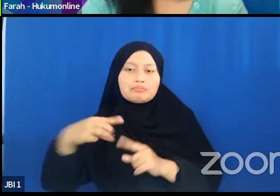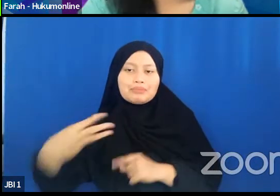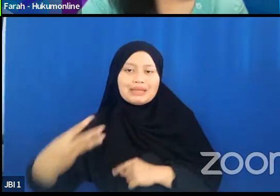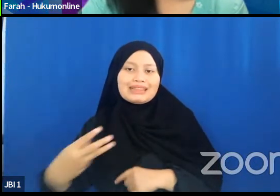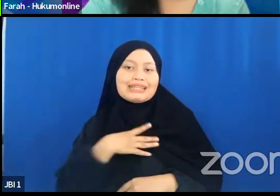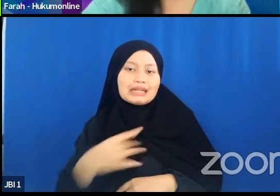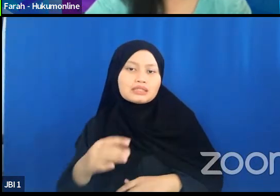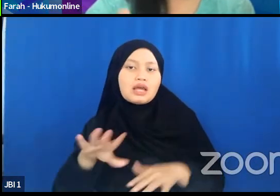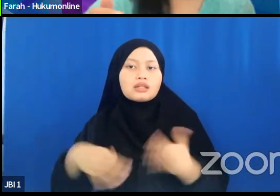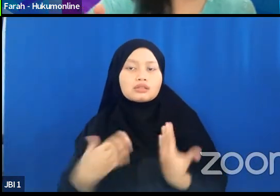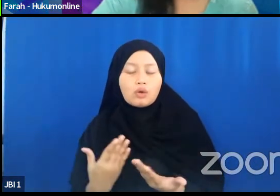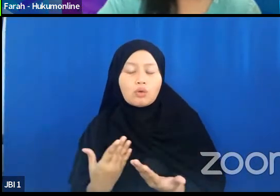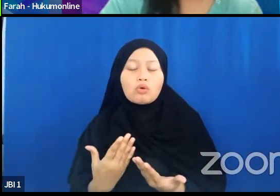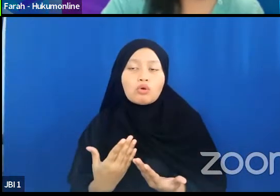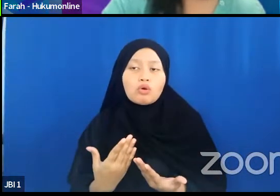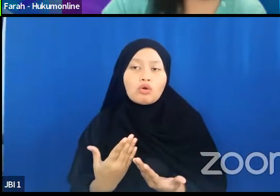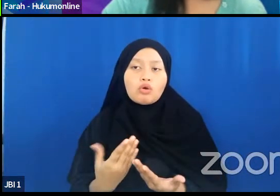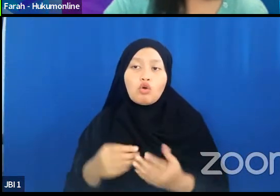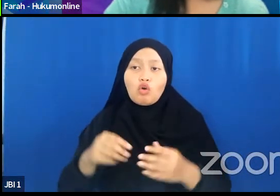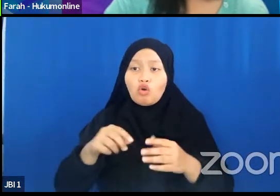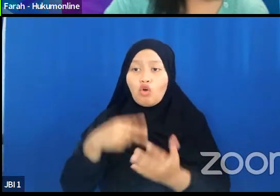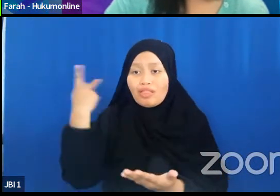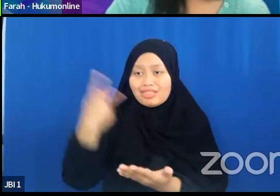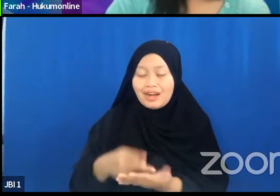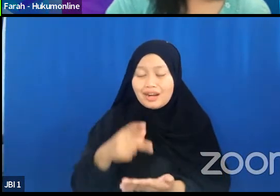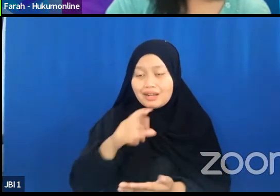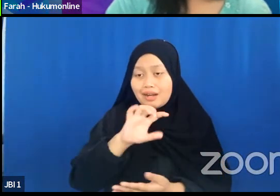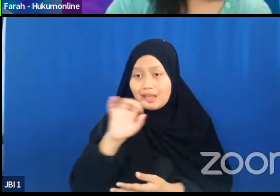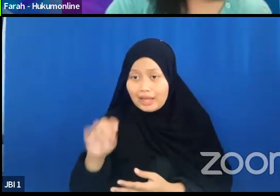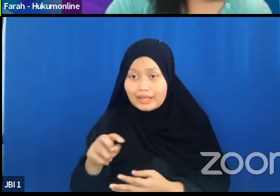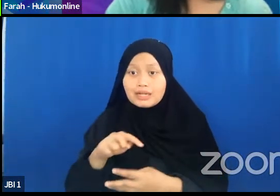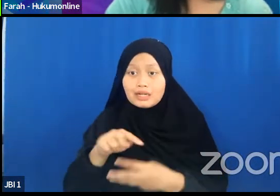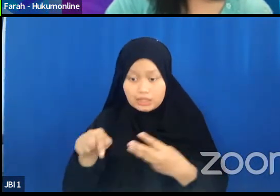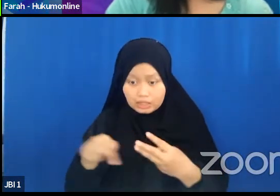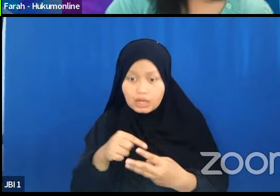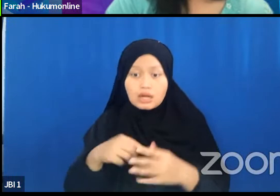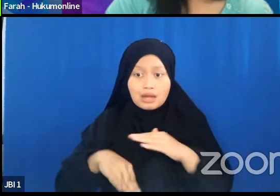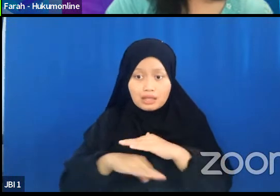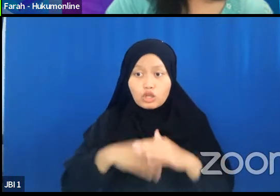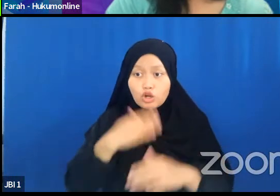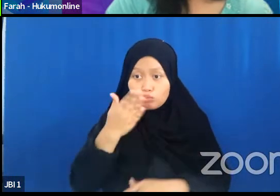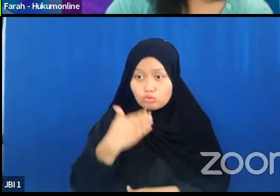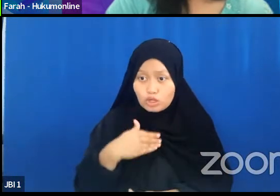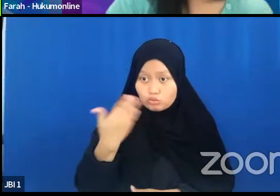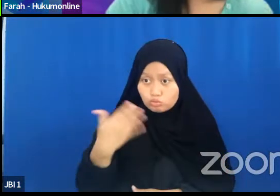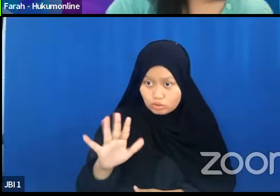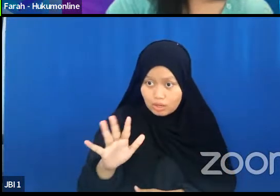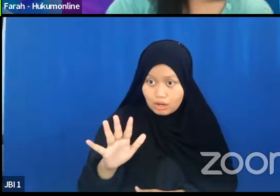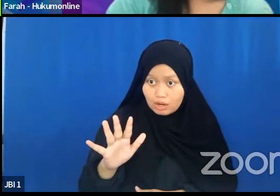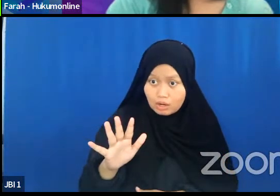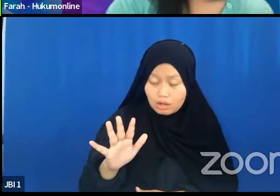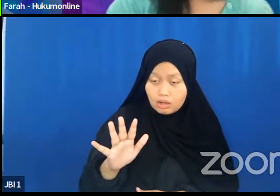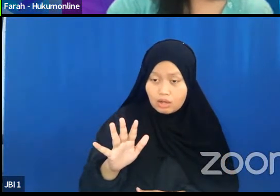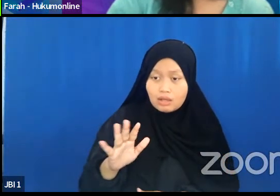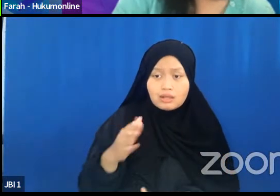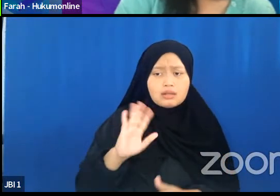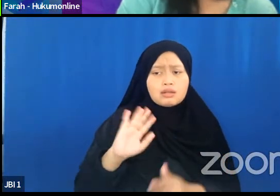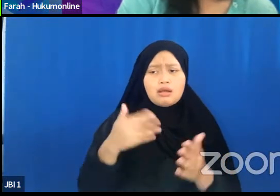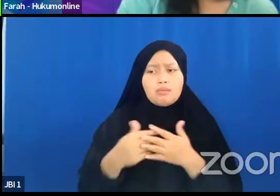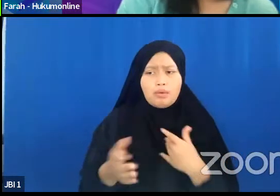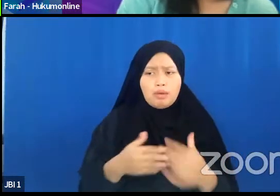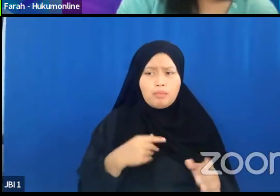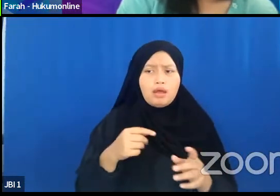halus engkau misalnya salah satu dari dasar ini ditemuin enggak ada masa apa gitu letusan itu menggunakan datanya